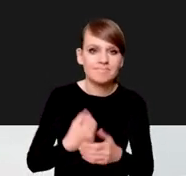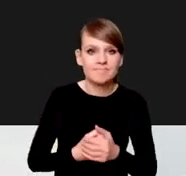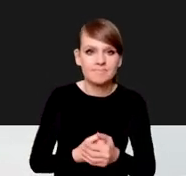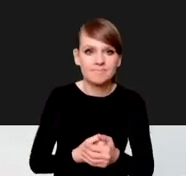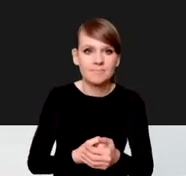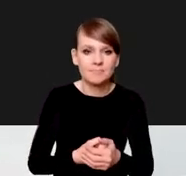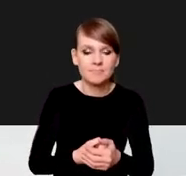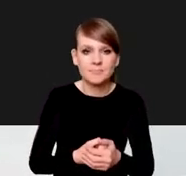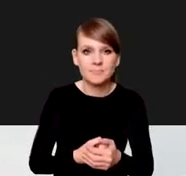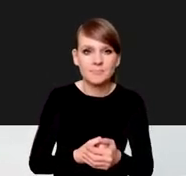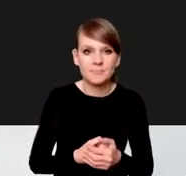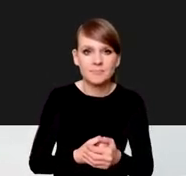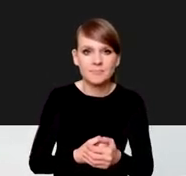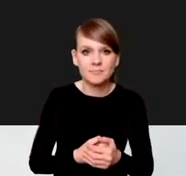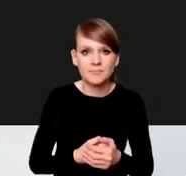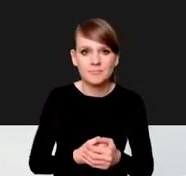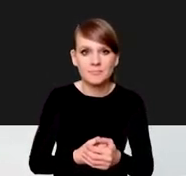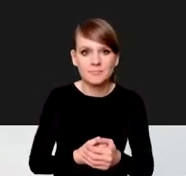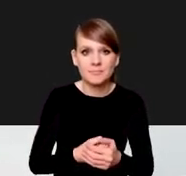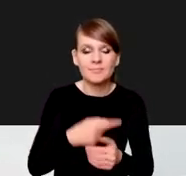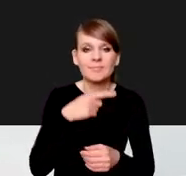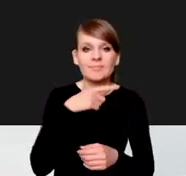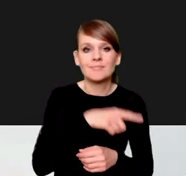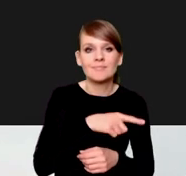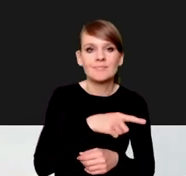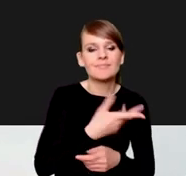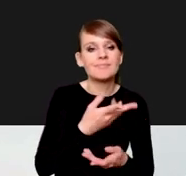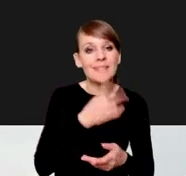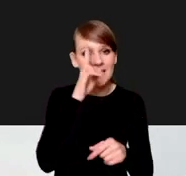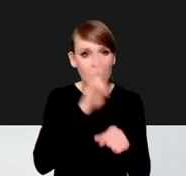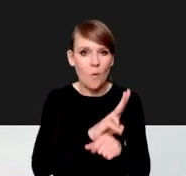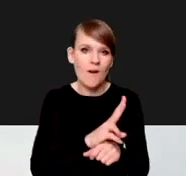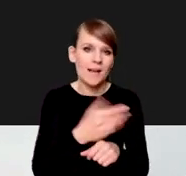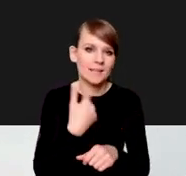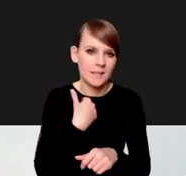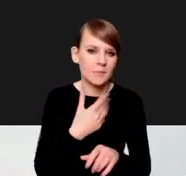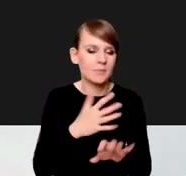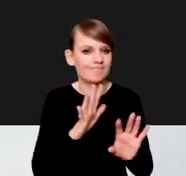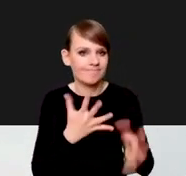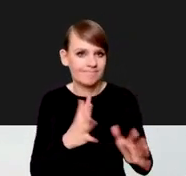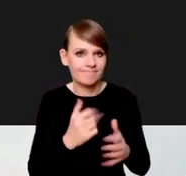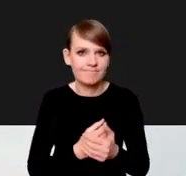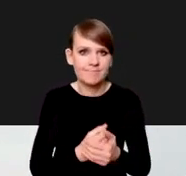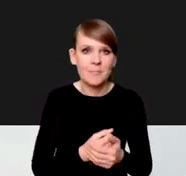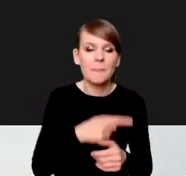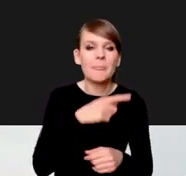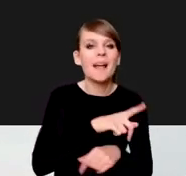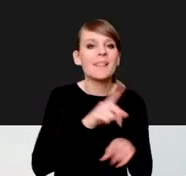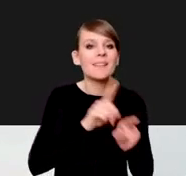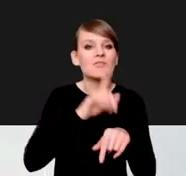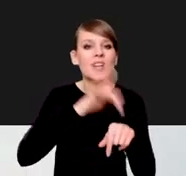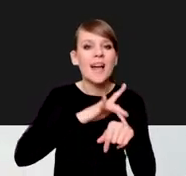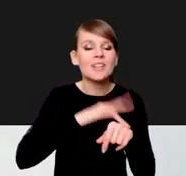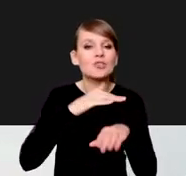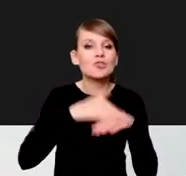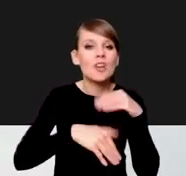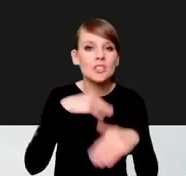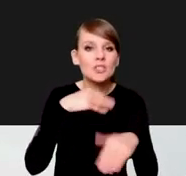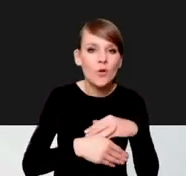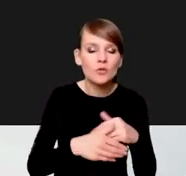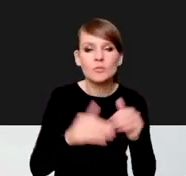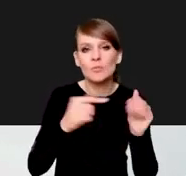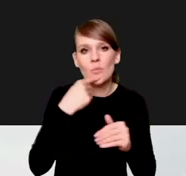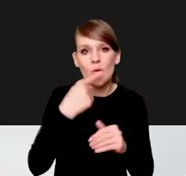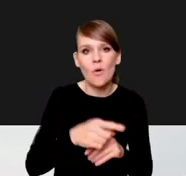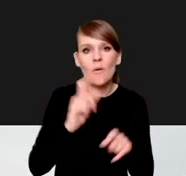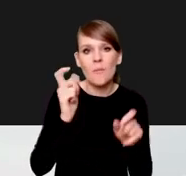jako w tym indeksie zaufania zbyt wysoko. Patrząc na indeks szczęśliwości, też bym powiedział, kraje skandynawskie górują,